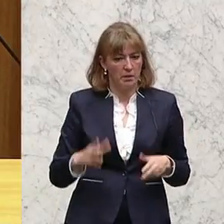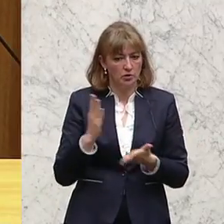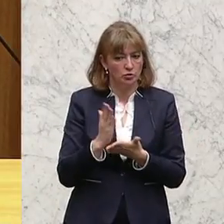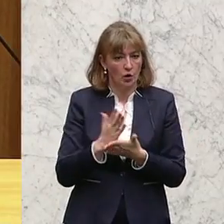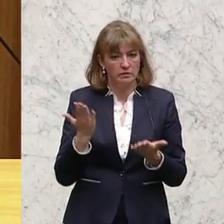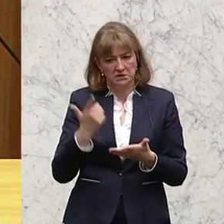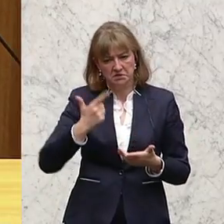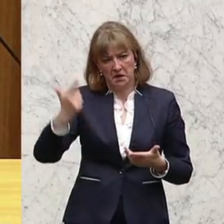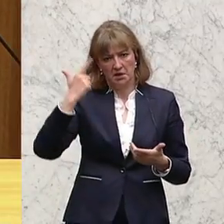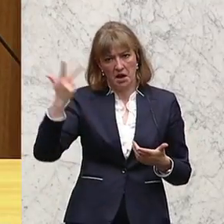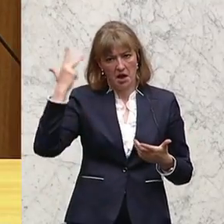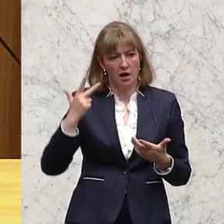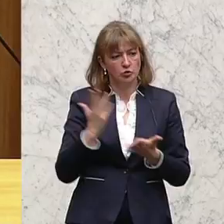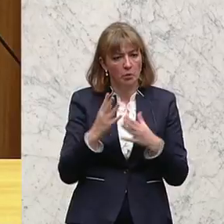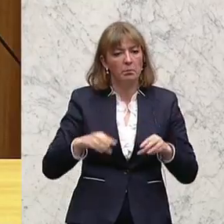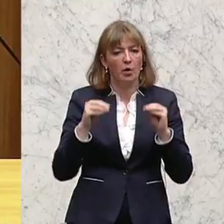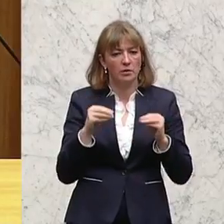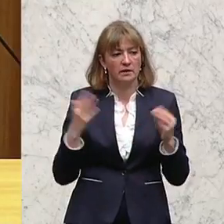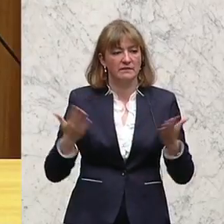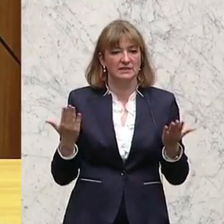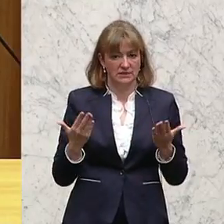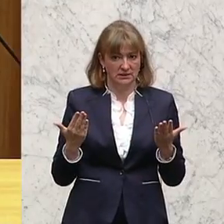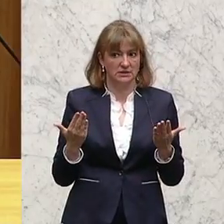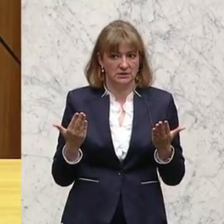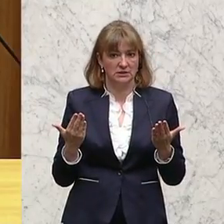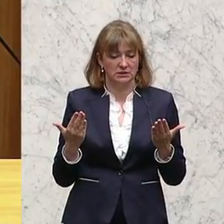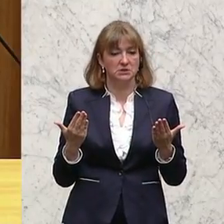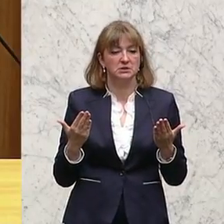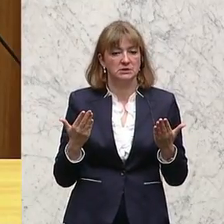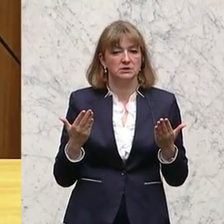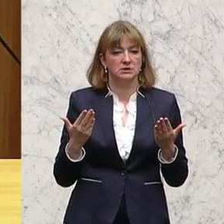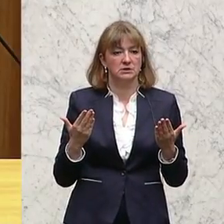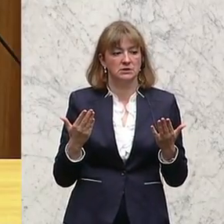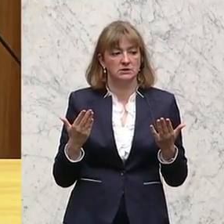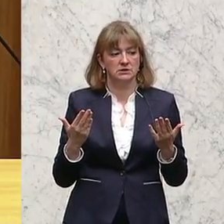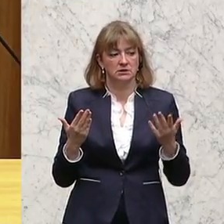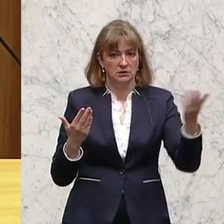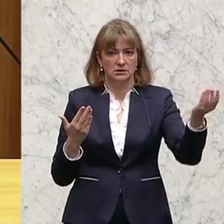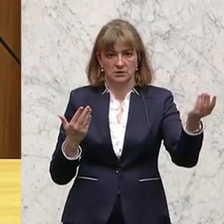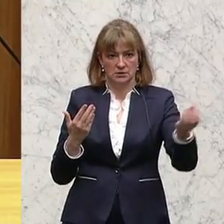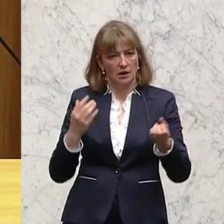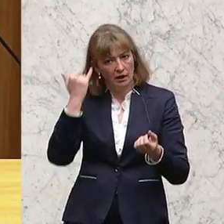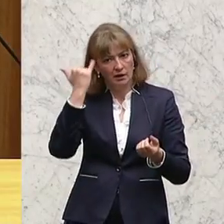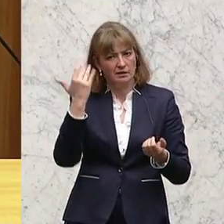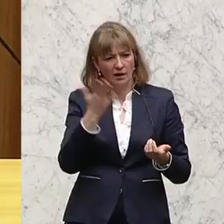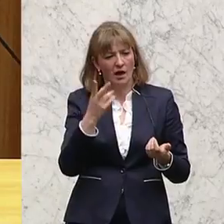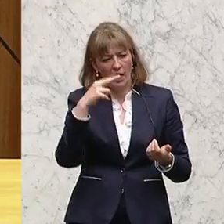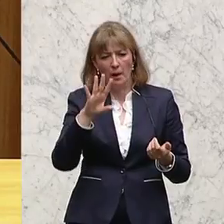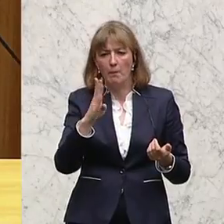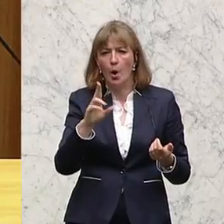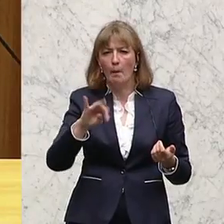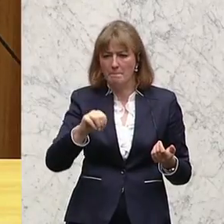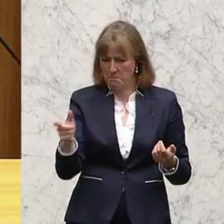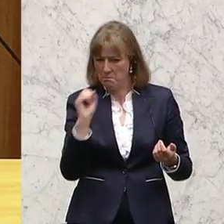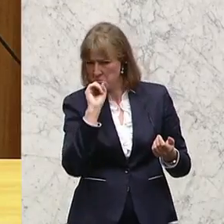vor 2-3 Jahren begonnen, auf die Inputs des Herrn Blum, den Sie nicht mögen, des Herrn Egon